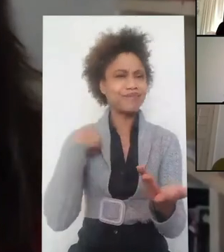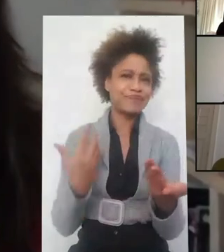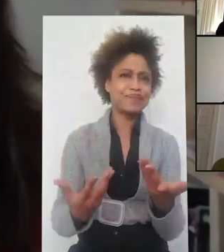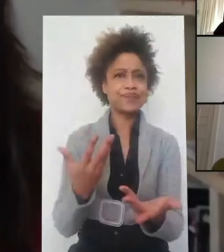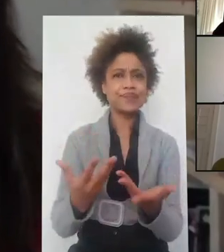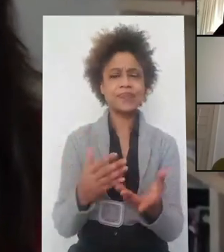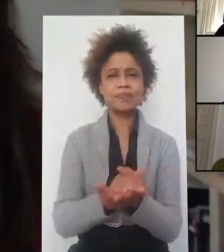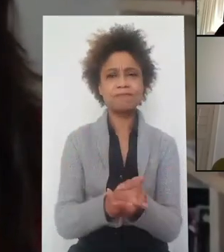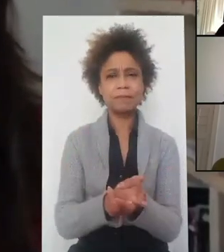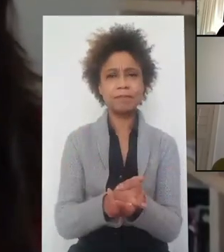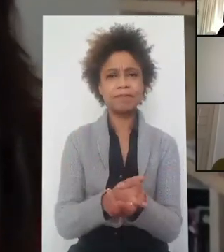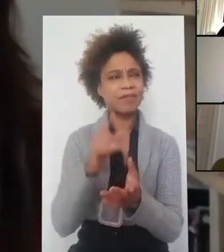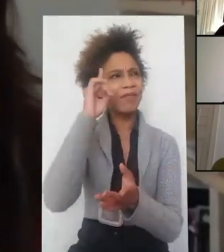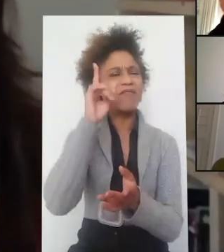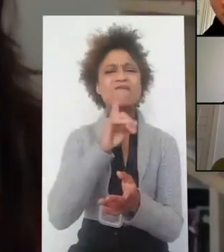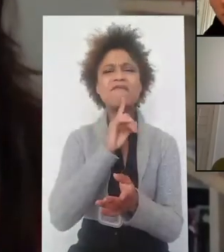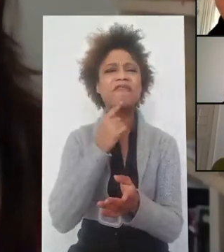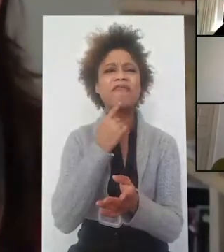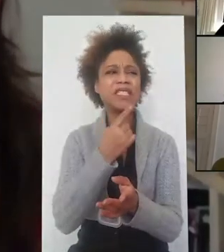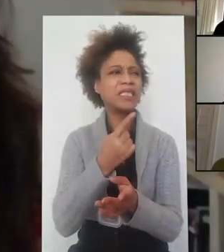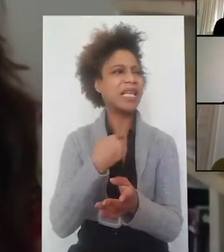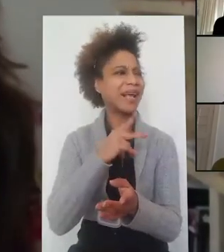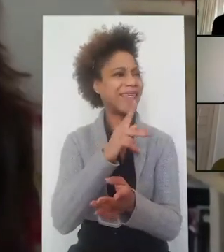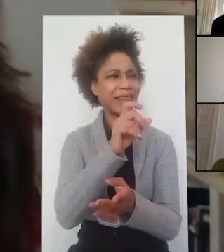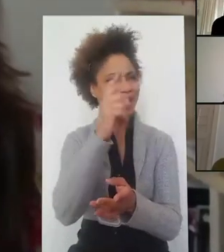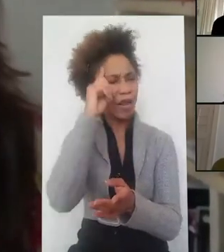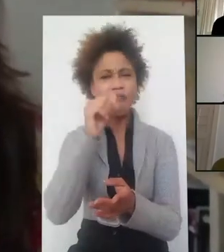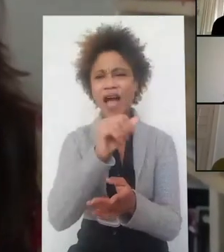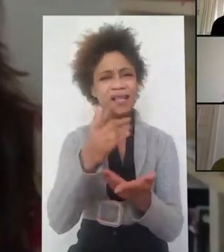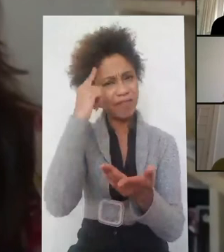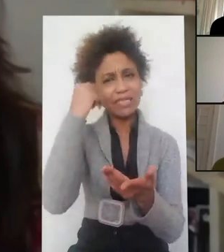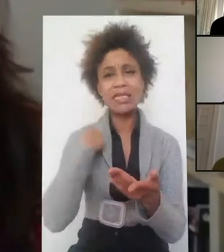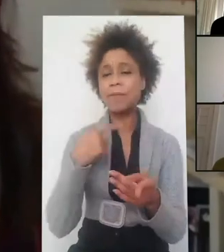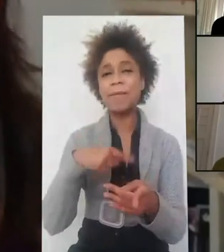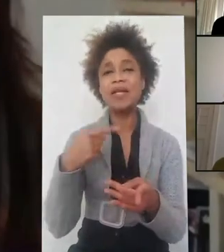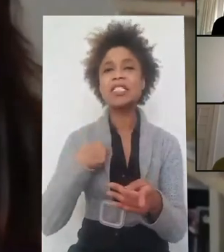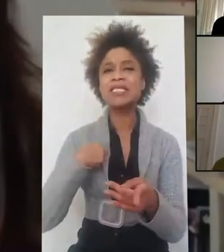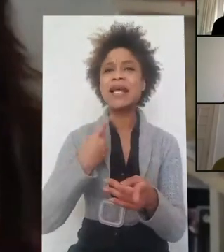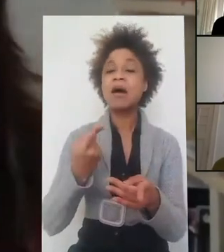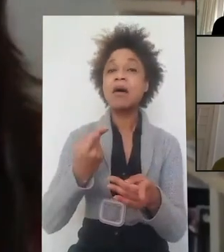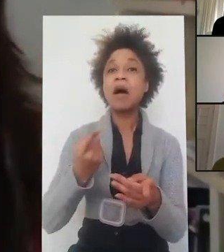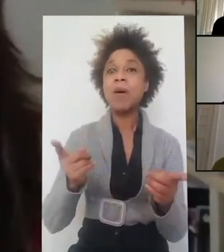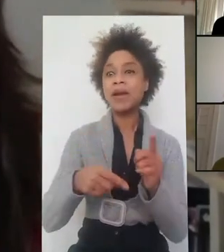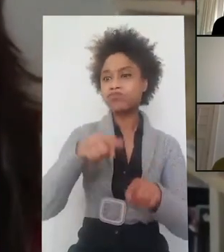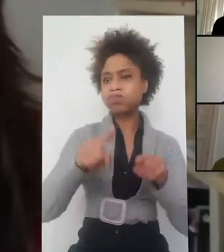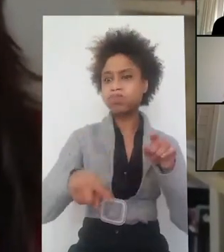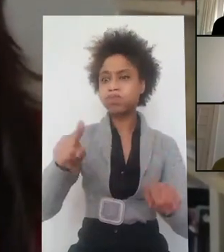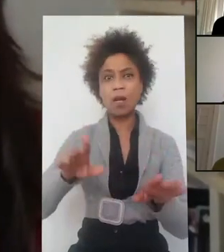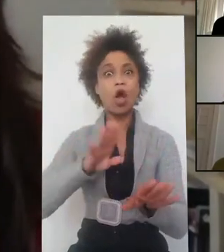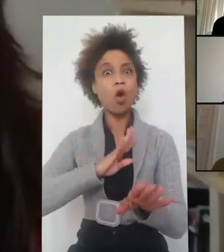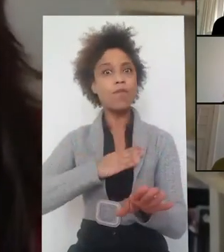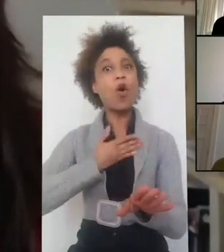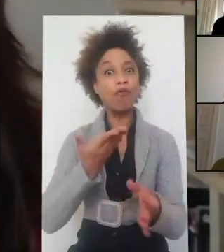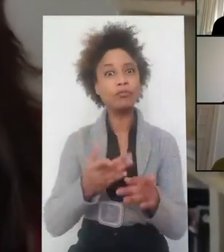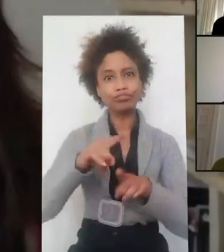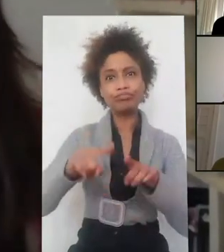groot deel voor uittrekken. Maar het zou nog beter kunnen. We kunnen nog meer dingen doen. Nog beter mensen van dienst zijn.